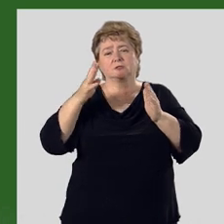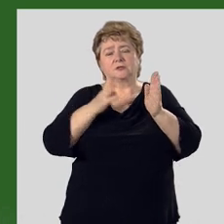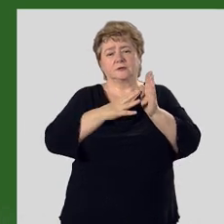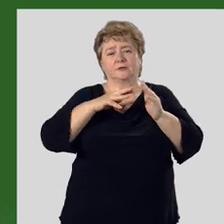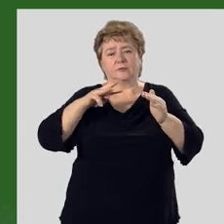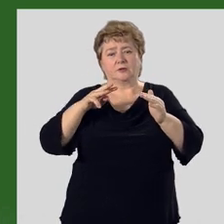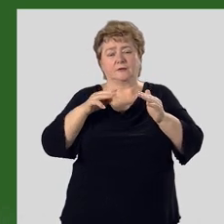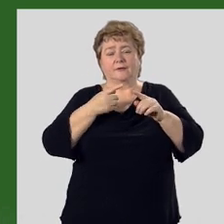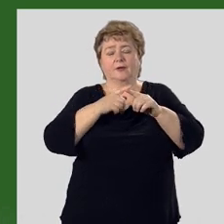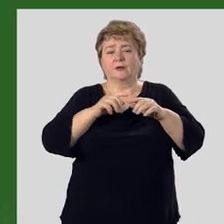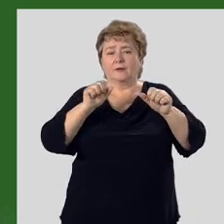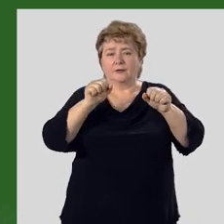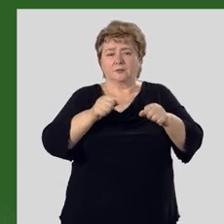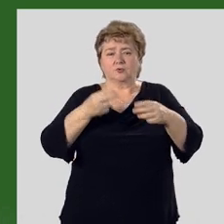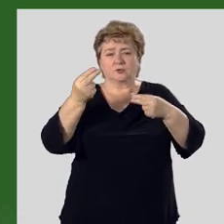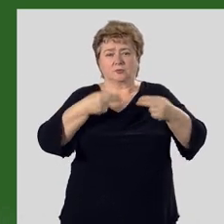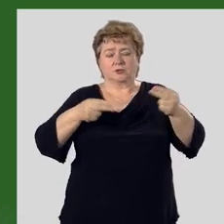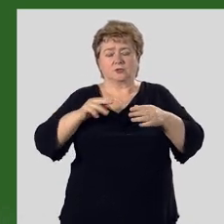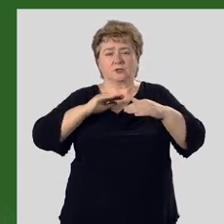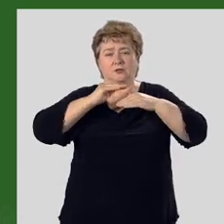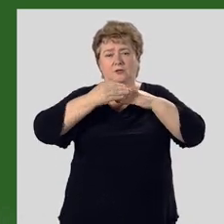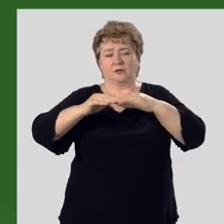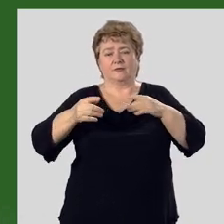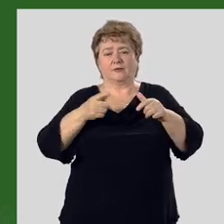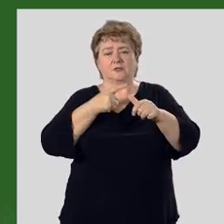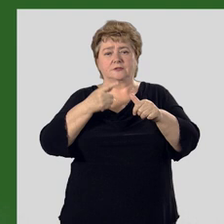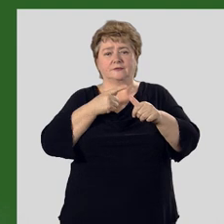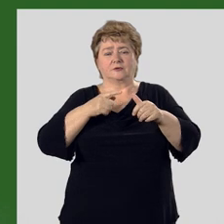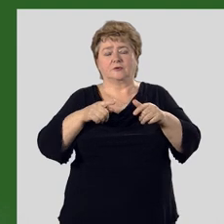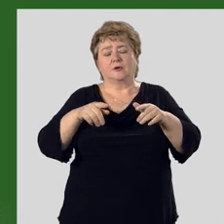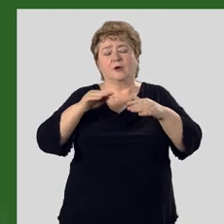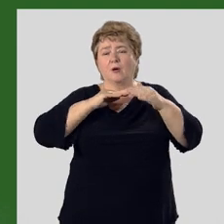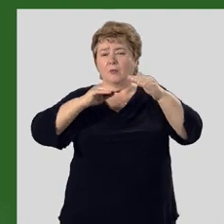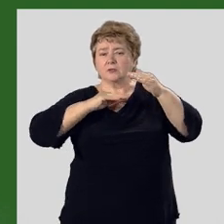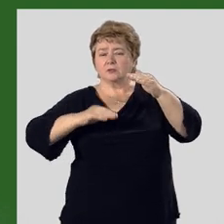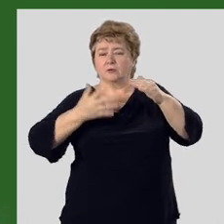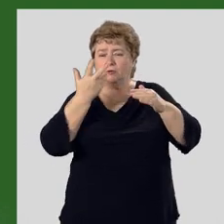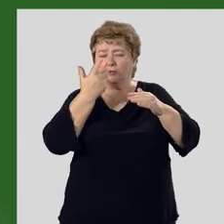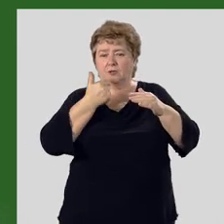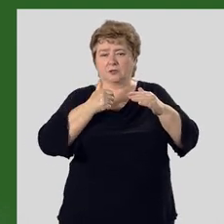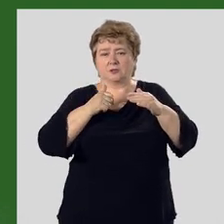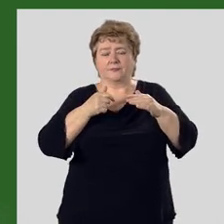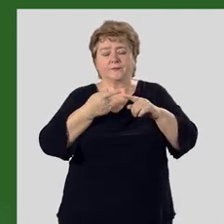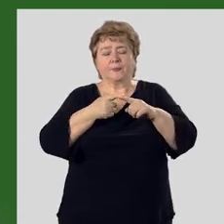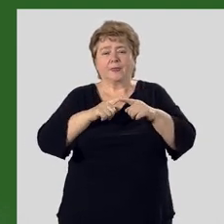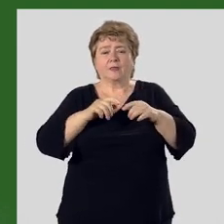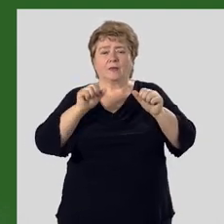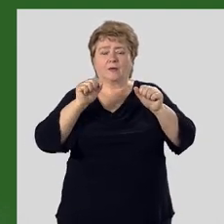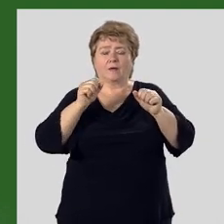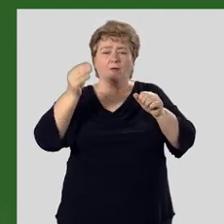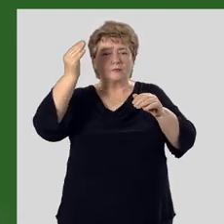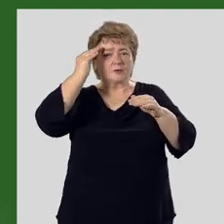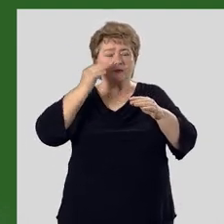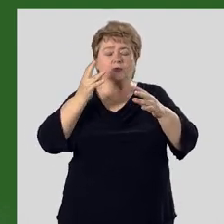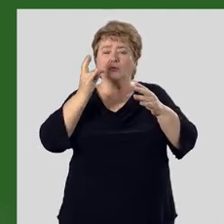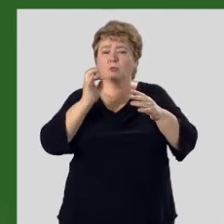7439. Такой способ изображения рельефа называют послойной окраской. Этим же способом,